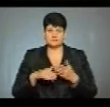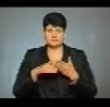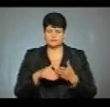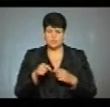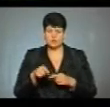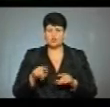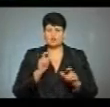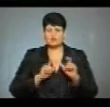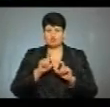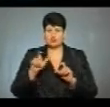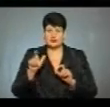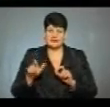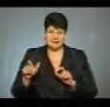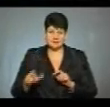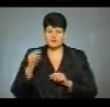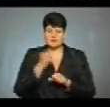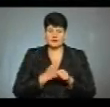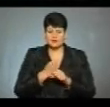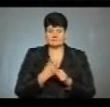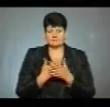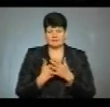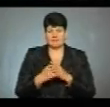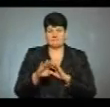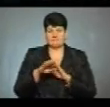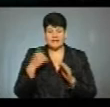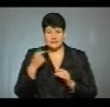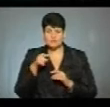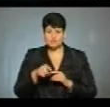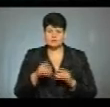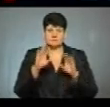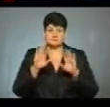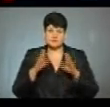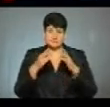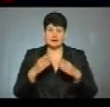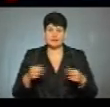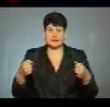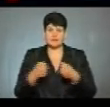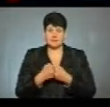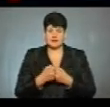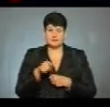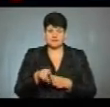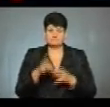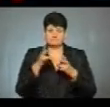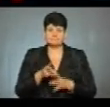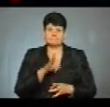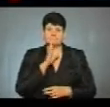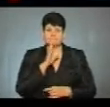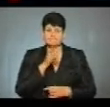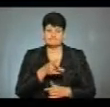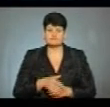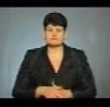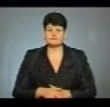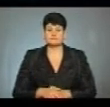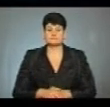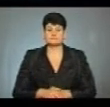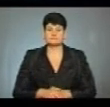допомоги. Тут студенти-парамедики відпрацьовують симульований виклик. За сценарієм сталася аварія. У машині травмована жінка.